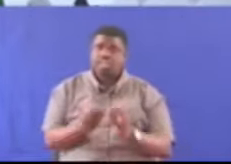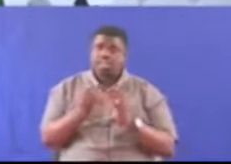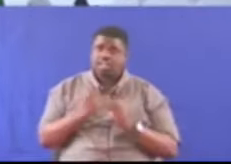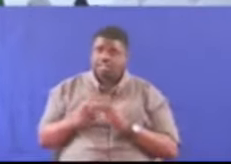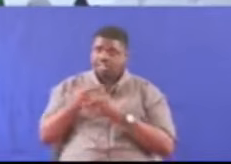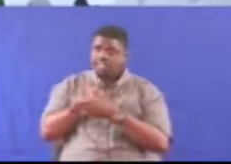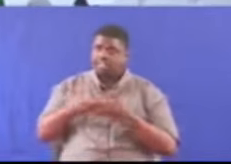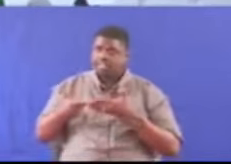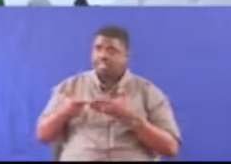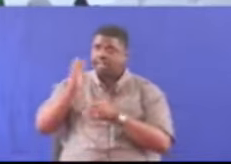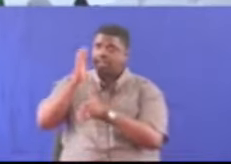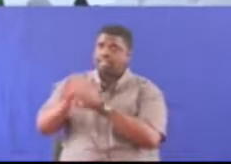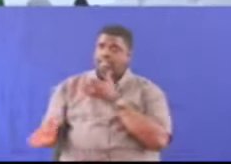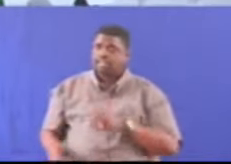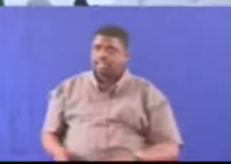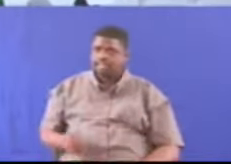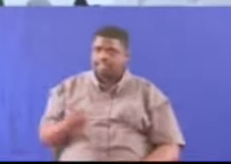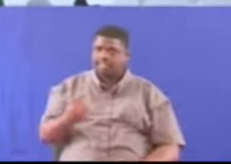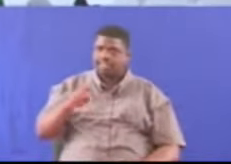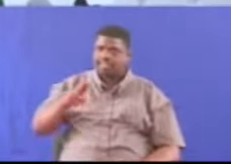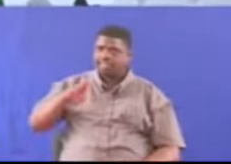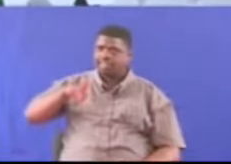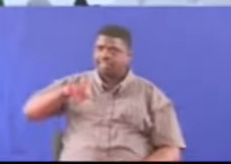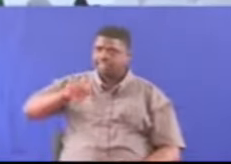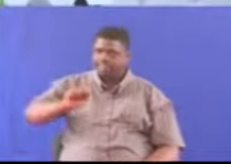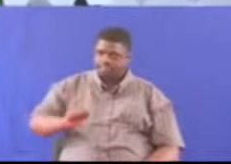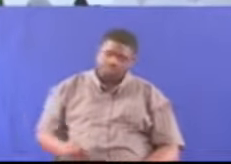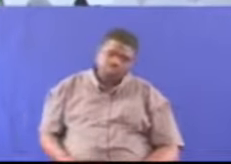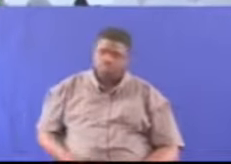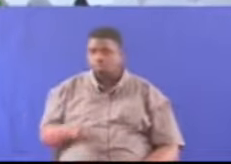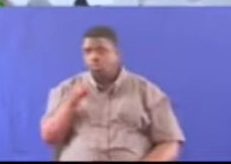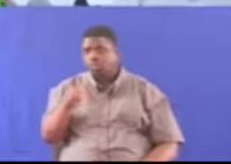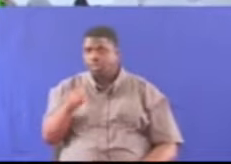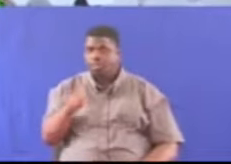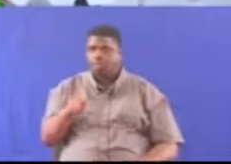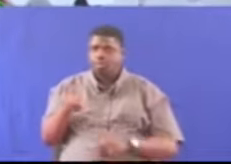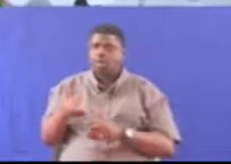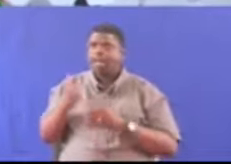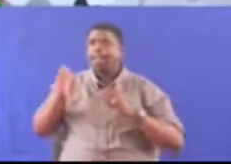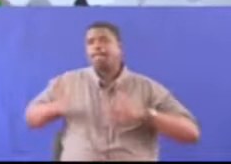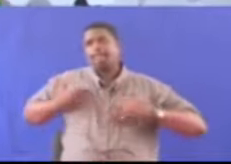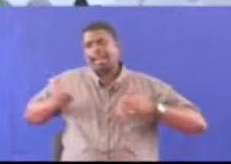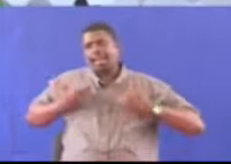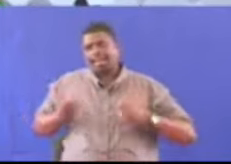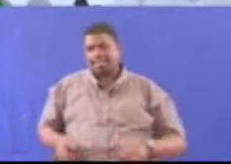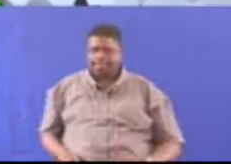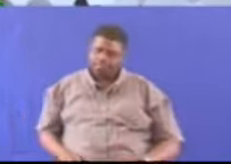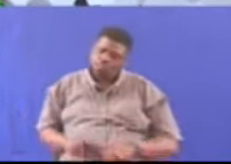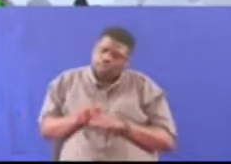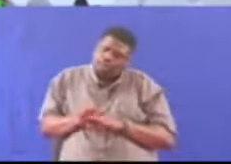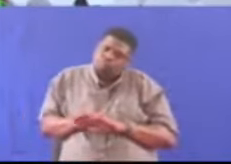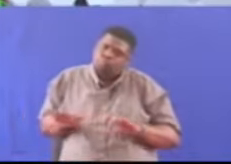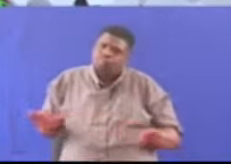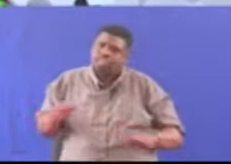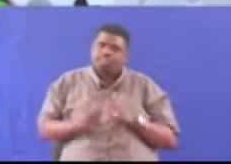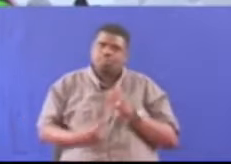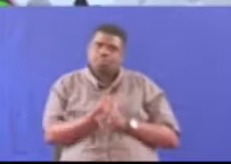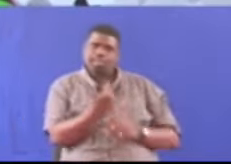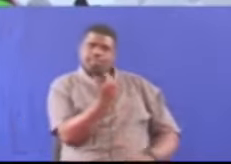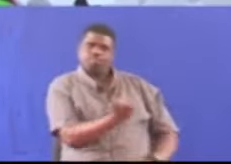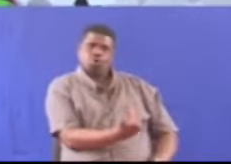la ajabu Tulia. Na wewe ukalipenda ukatulia toka ukiwa